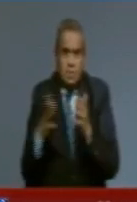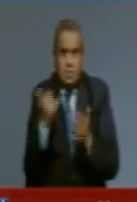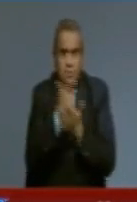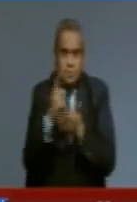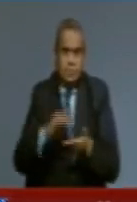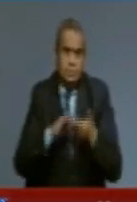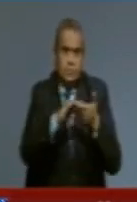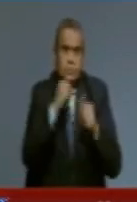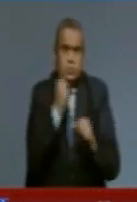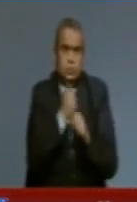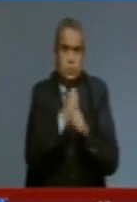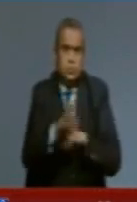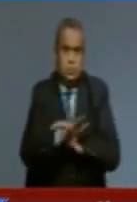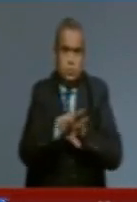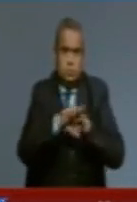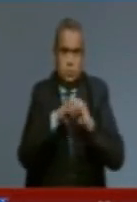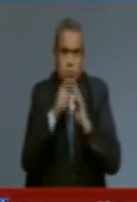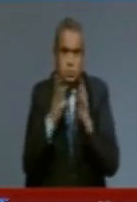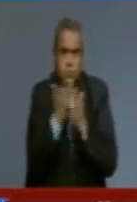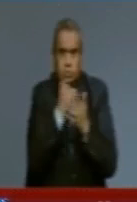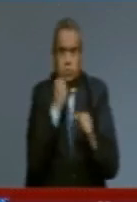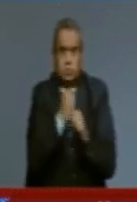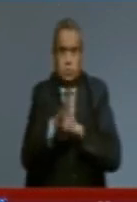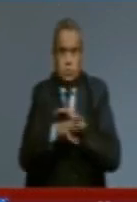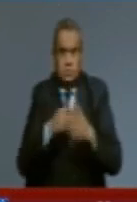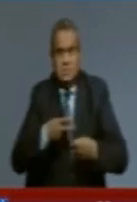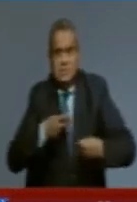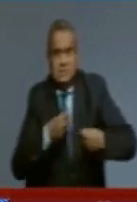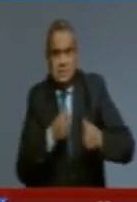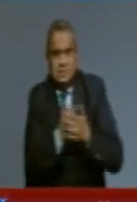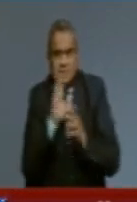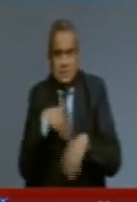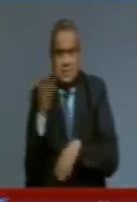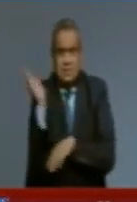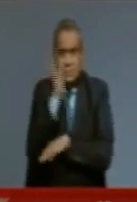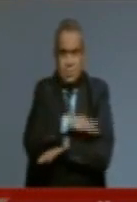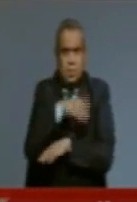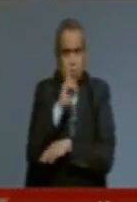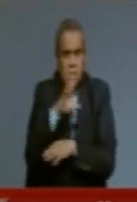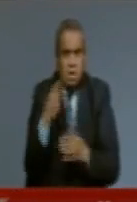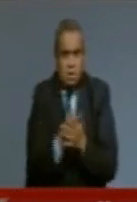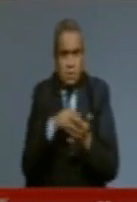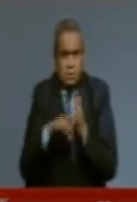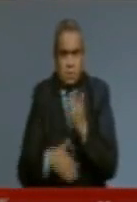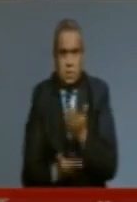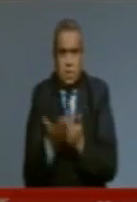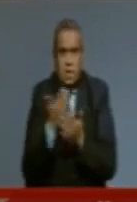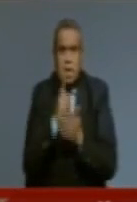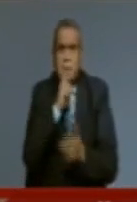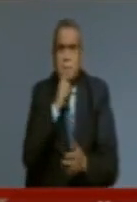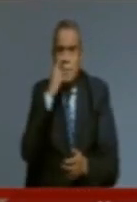يلزم للنضال ضد نظام الأبرتهايد. وأصبح مانديلا في